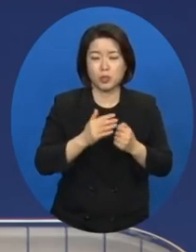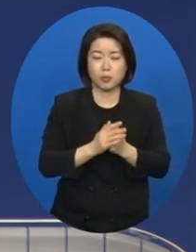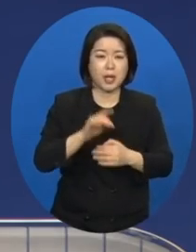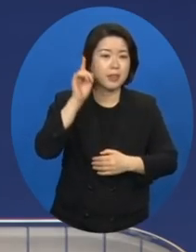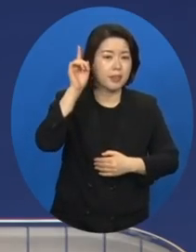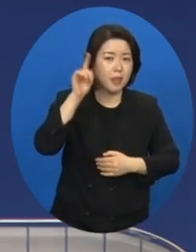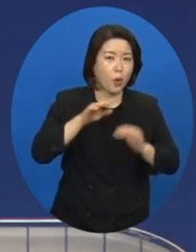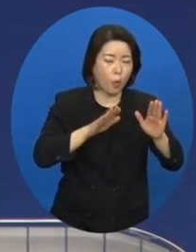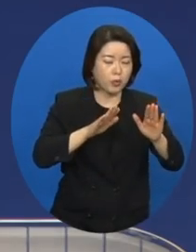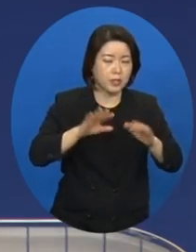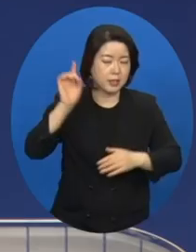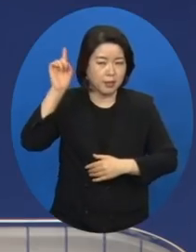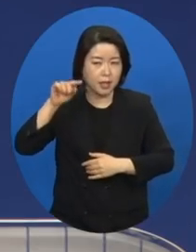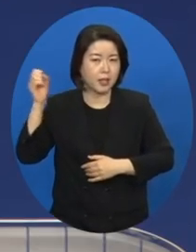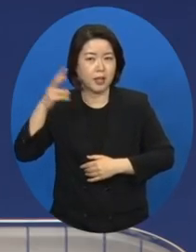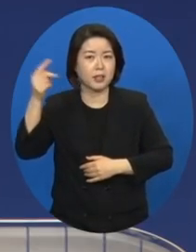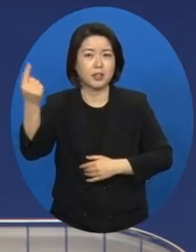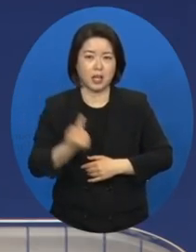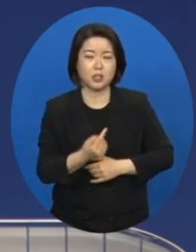찾아오신다.